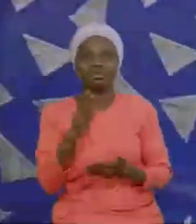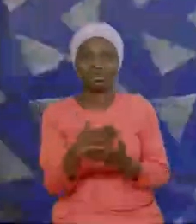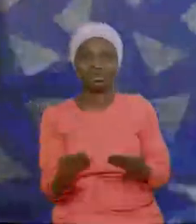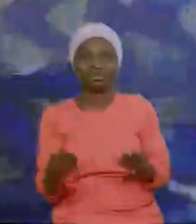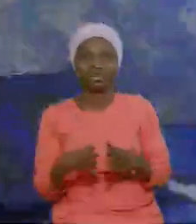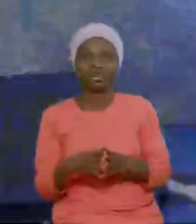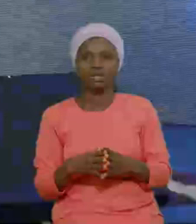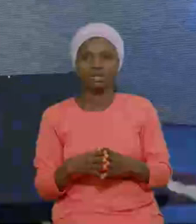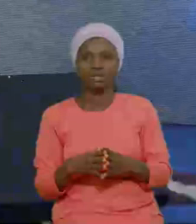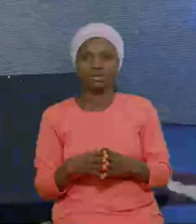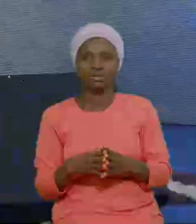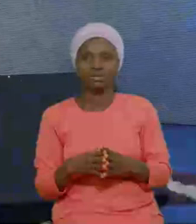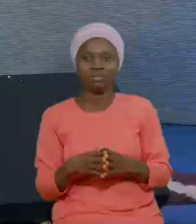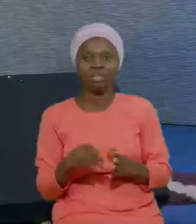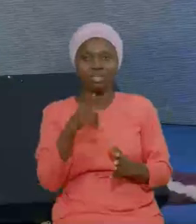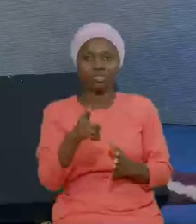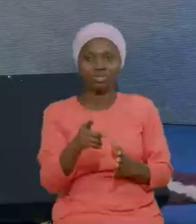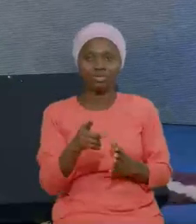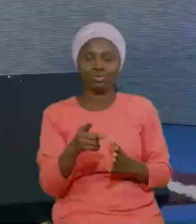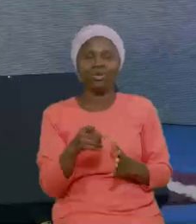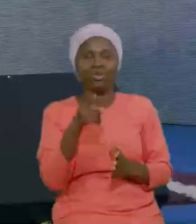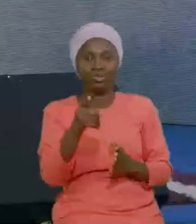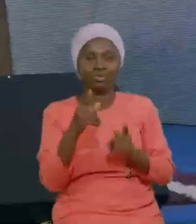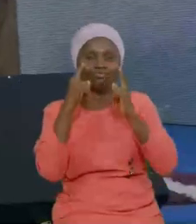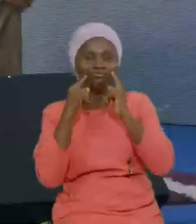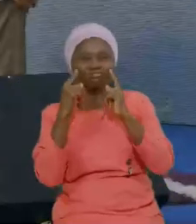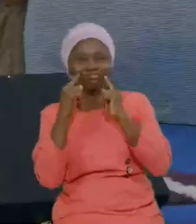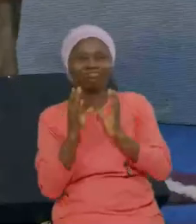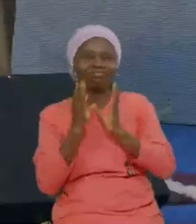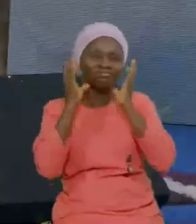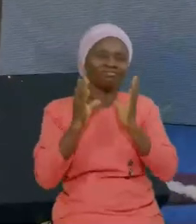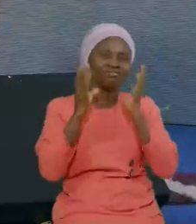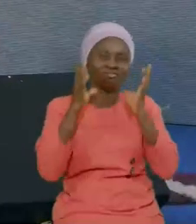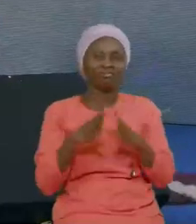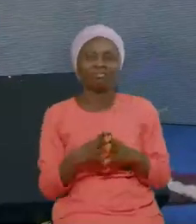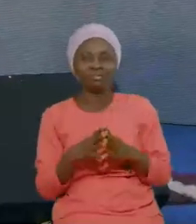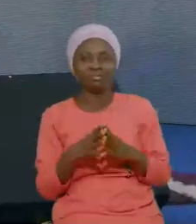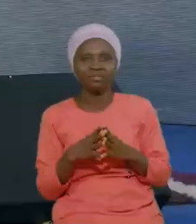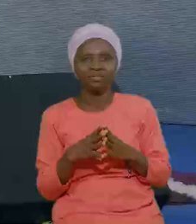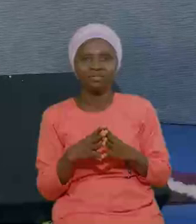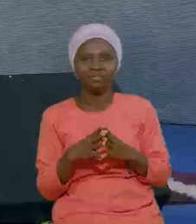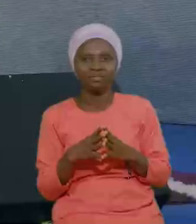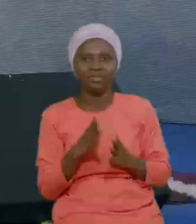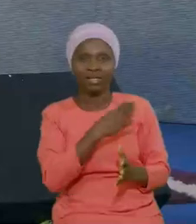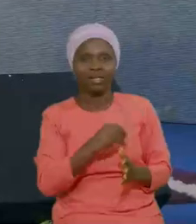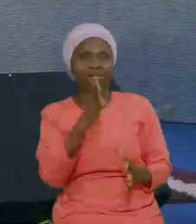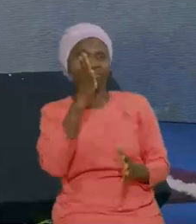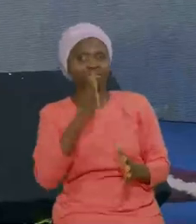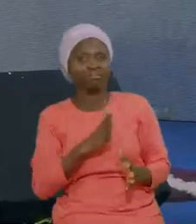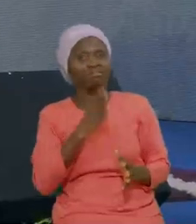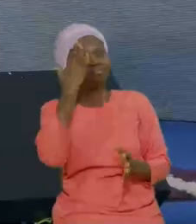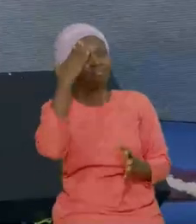tu avais besoin you de scream, quelque chose, you kick, you cry. Tu criais, tu te battais, tu pleurais. And mama will know you